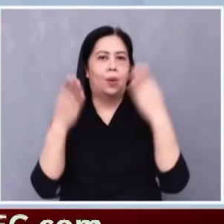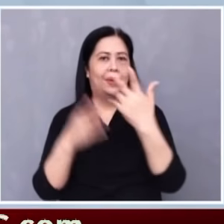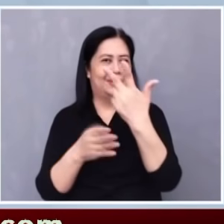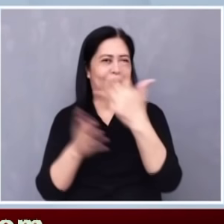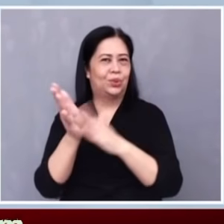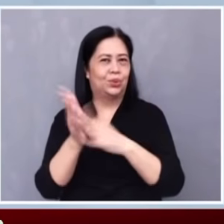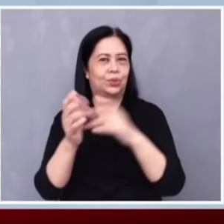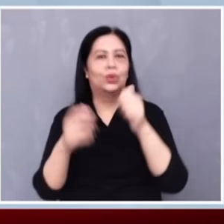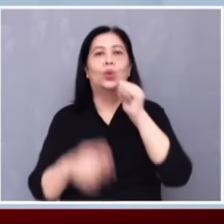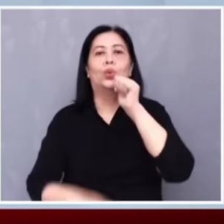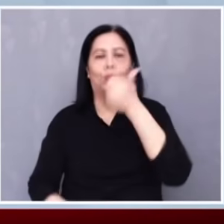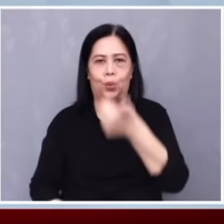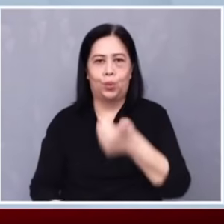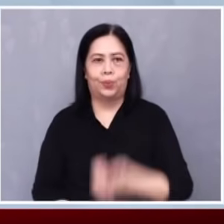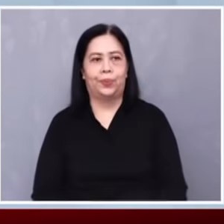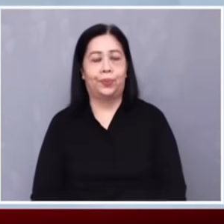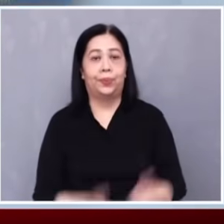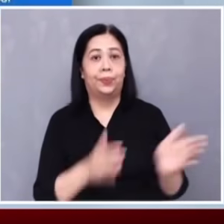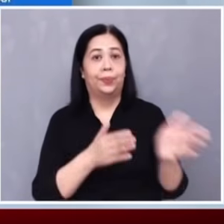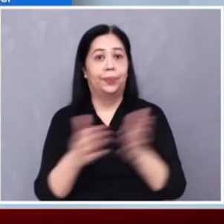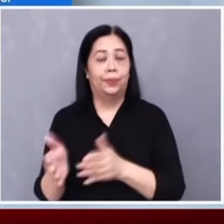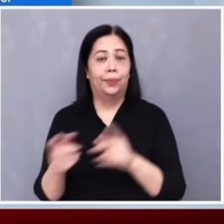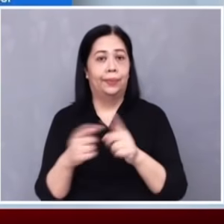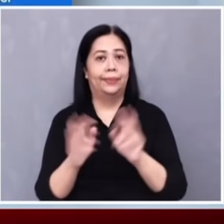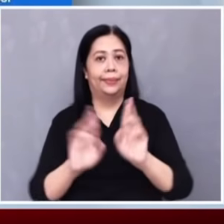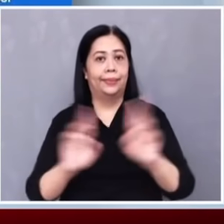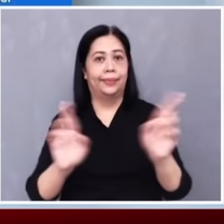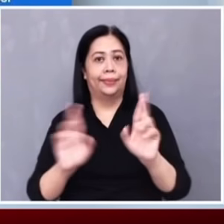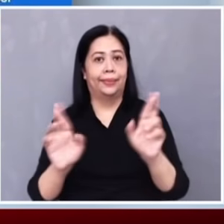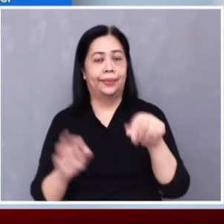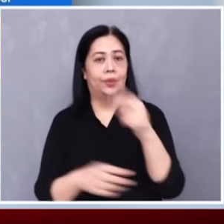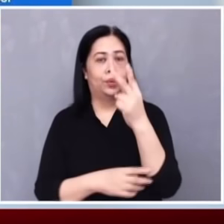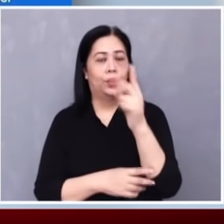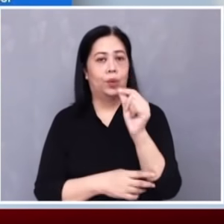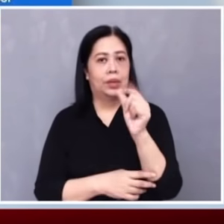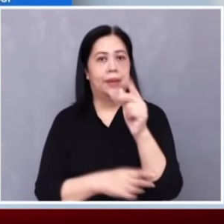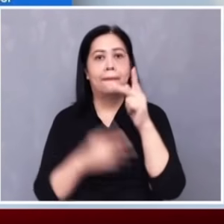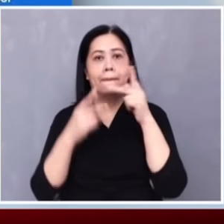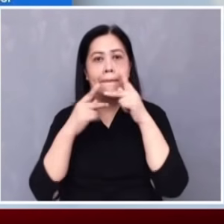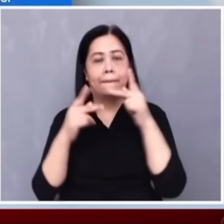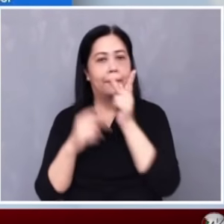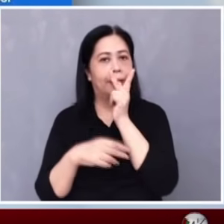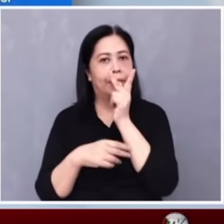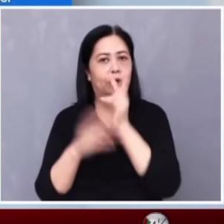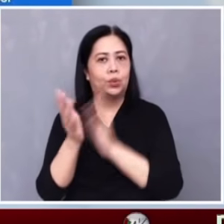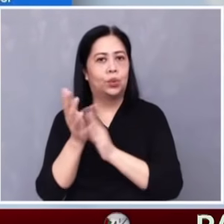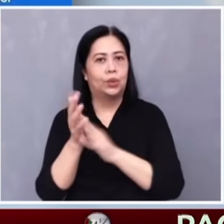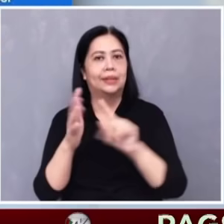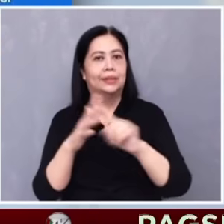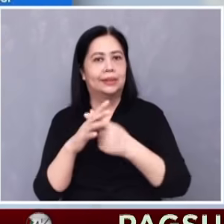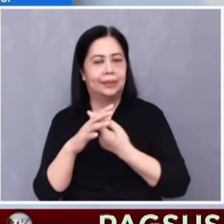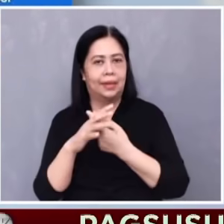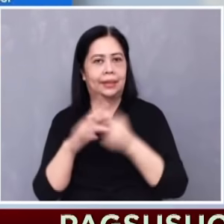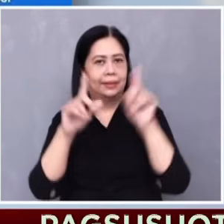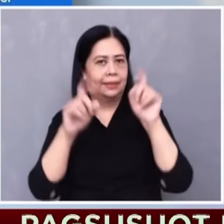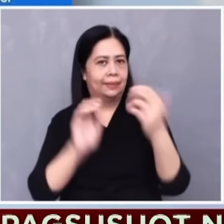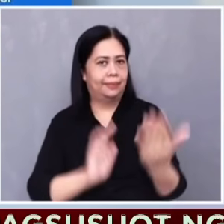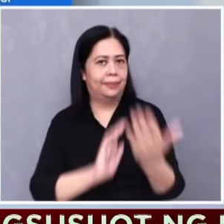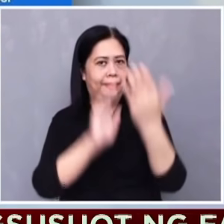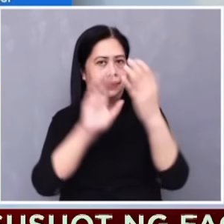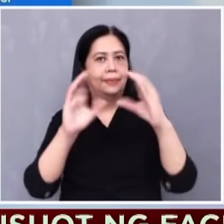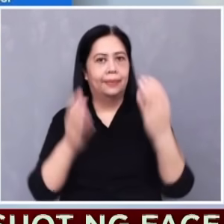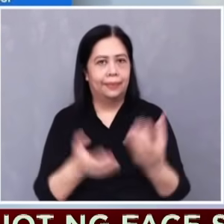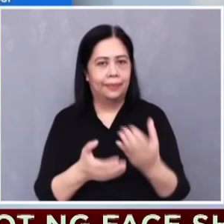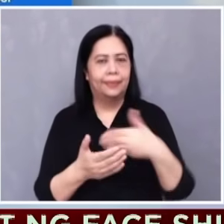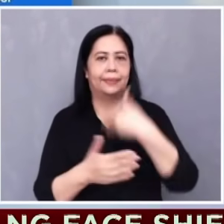bukas. Samantala, naghahanda na ang 20 private schools na magsisimula na rin sa pilot face-to-face classes sa